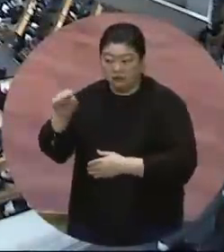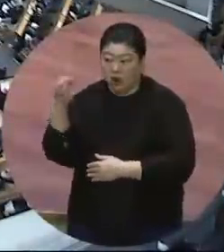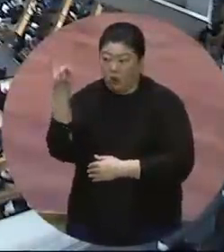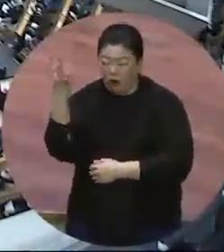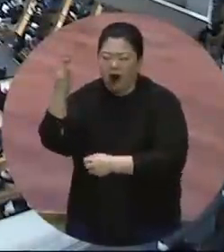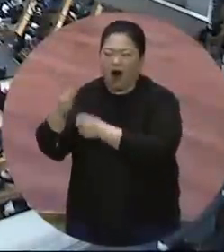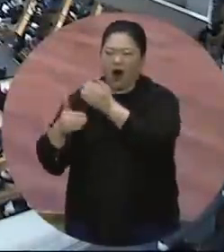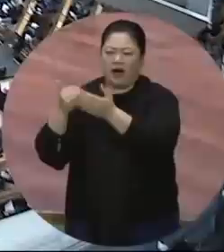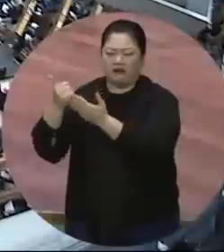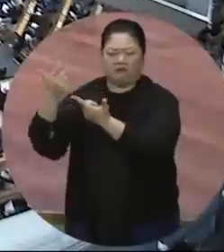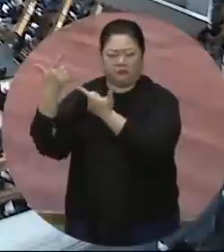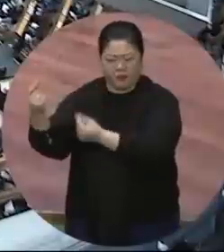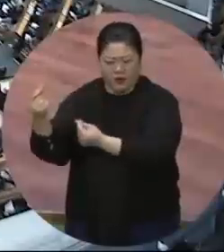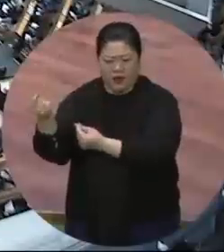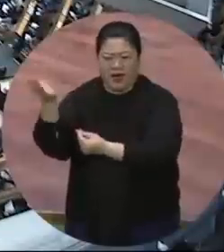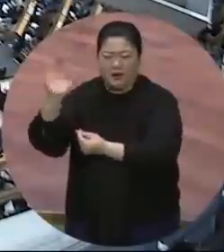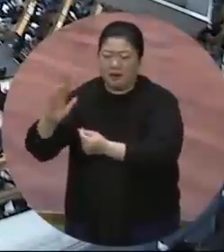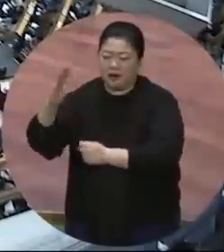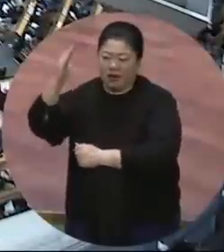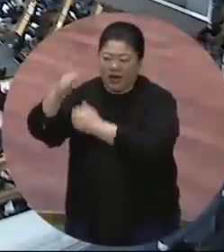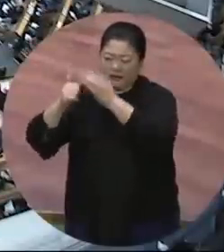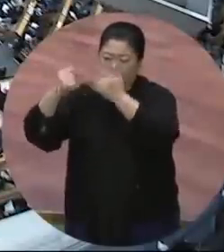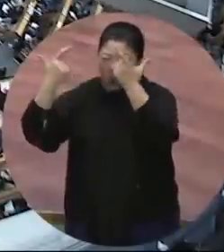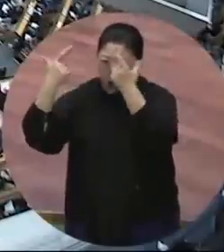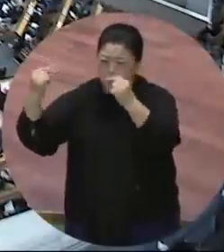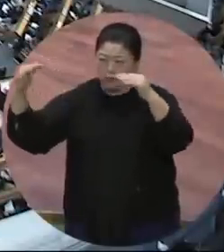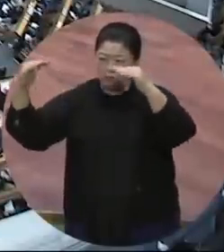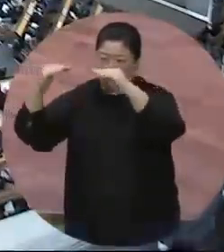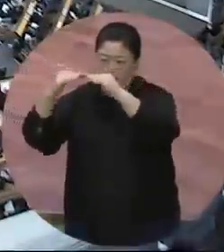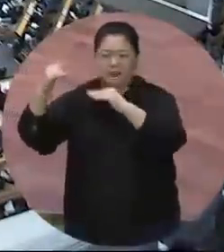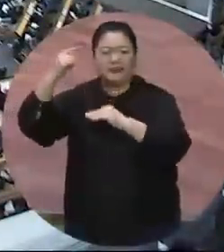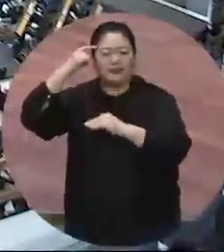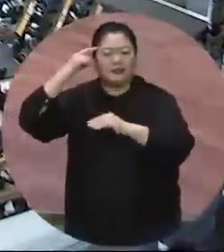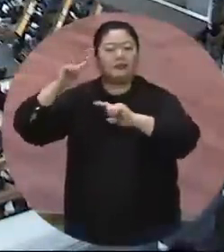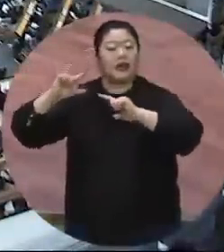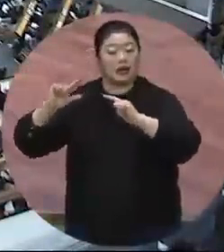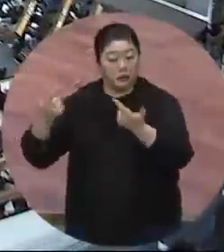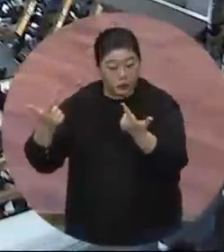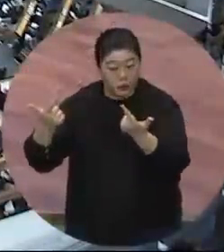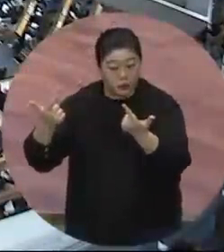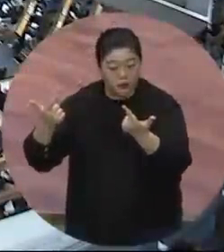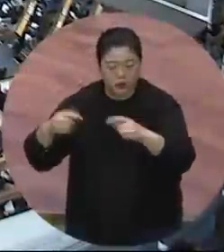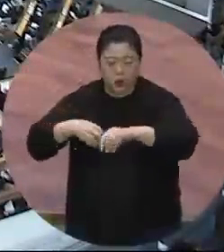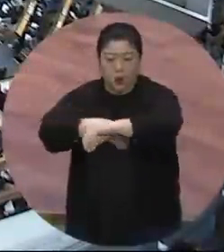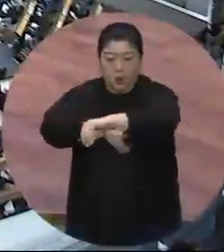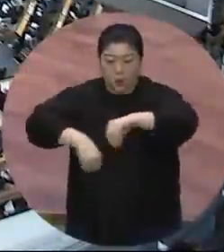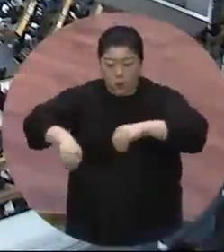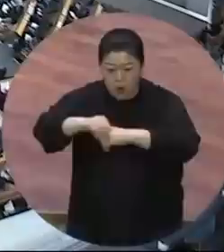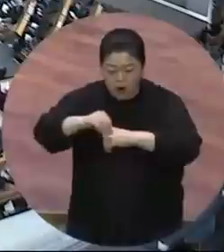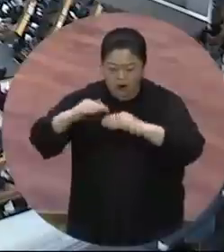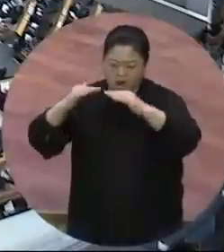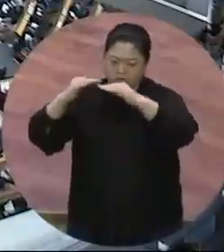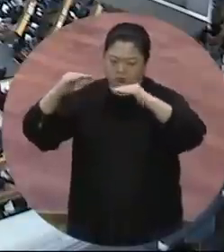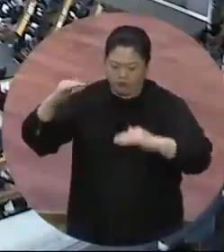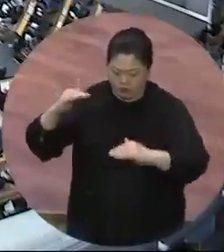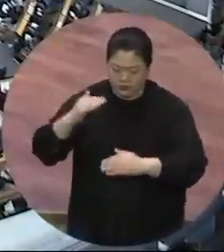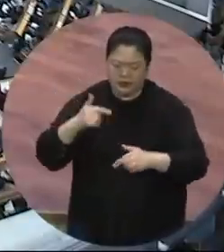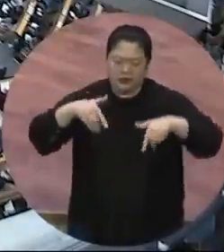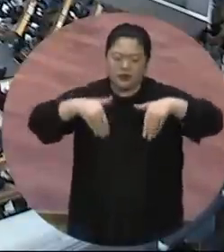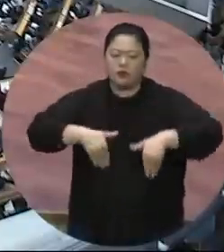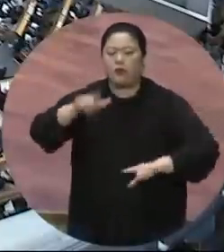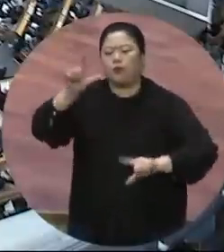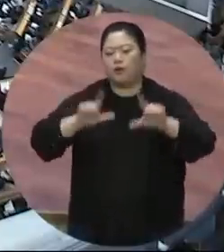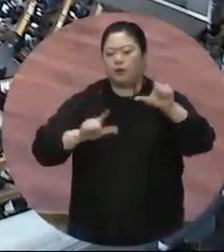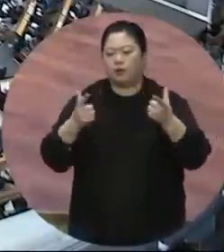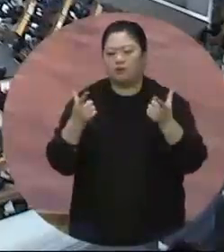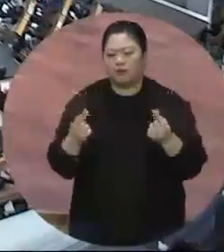하나님의 본체시니가 하나님과 동등됨을 취할 것으로 여기지 아니하시고 오히려 자기를 비어 종의 행체를